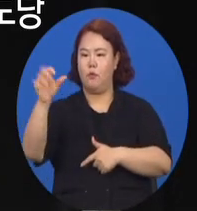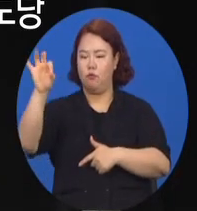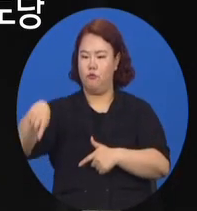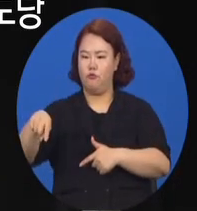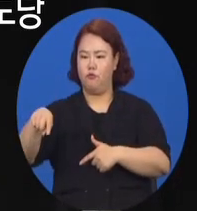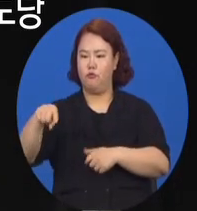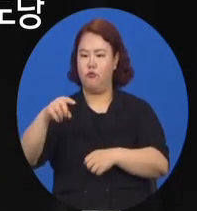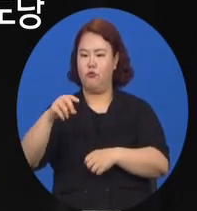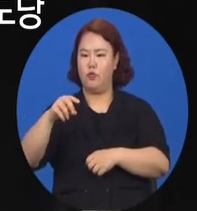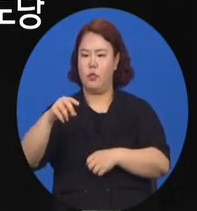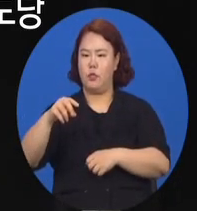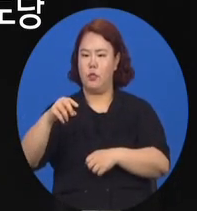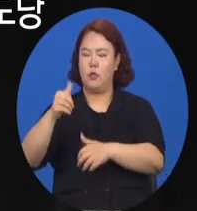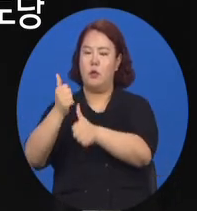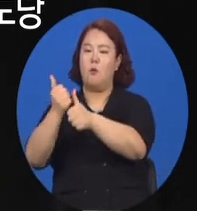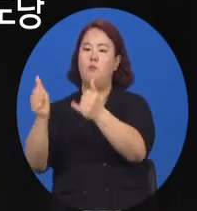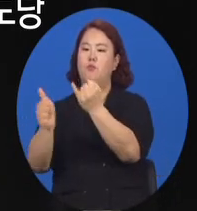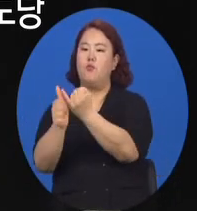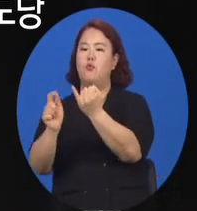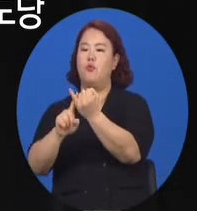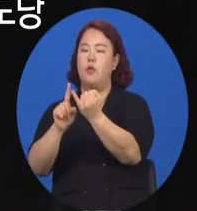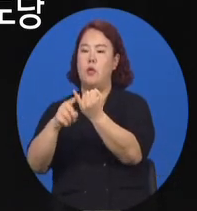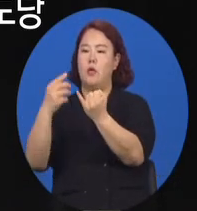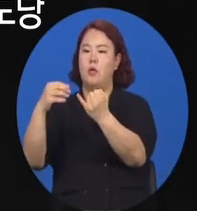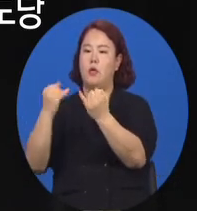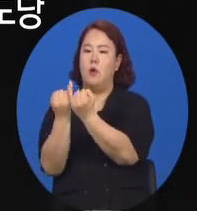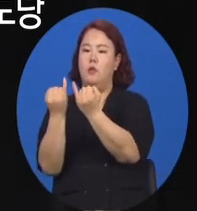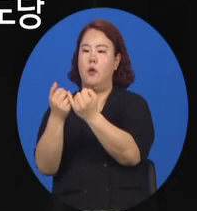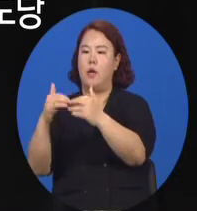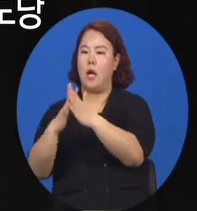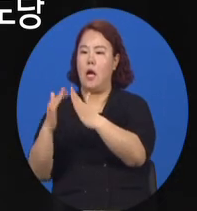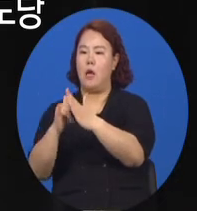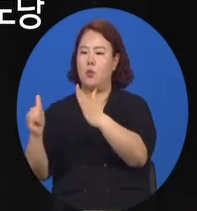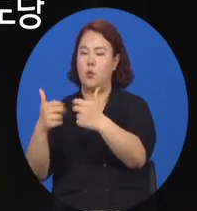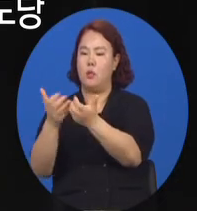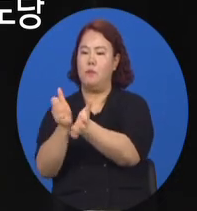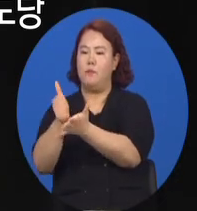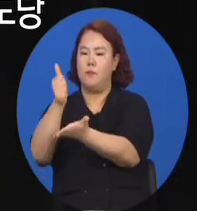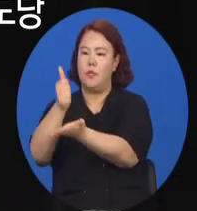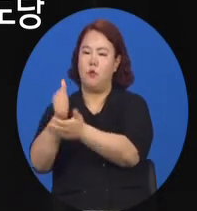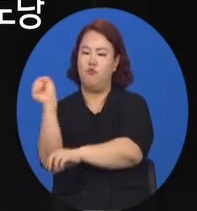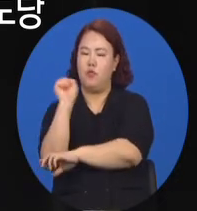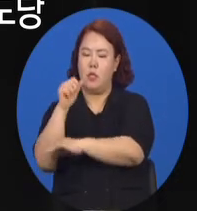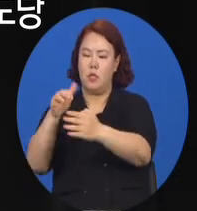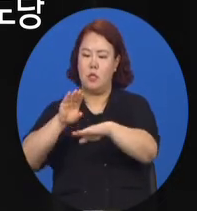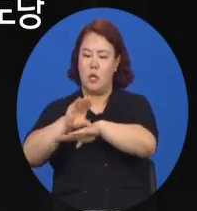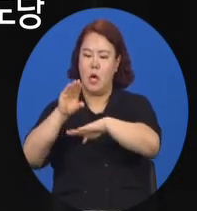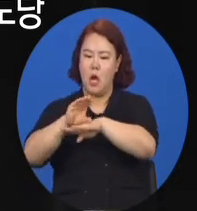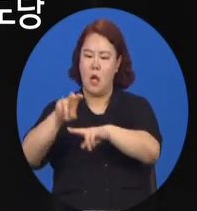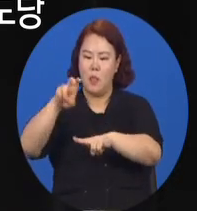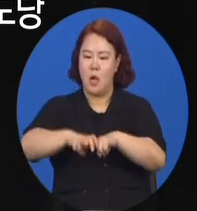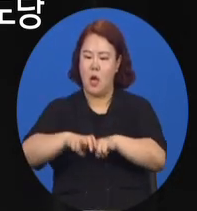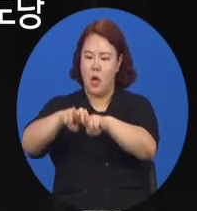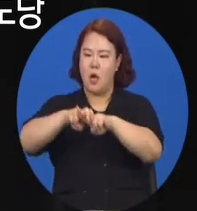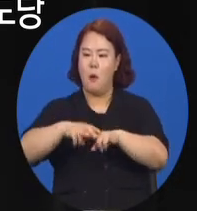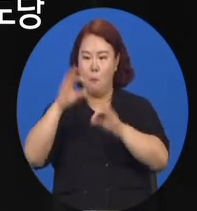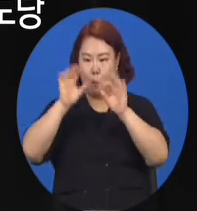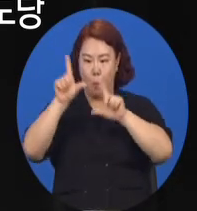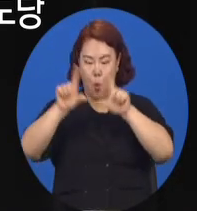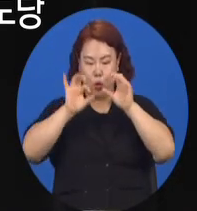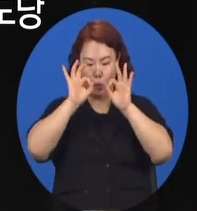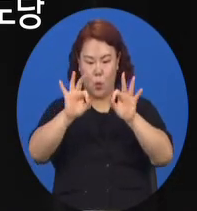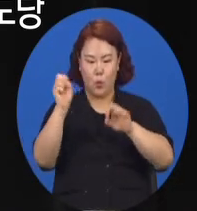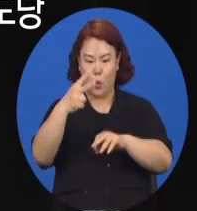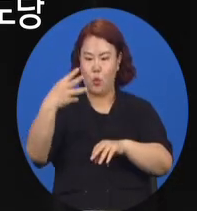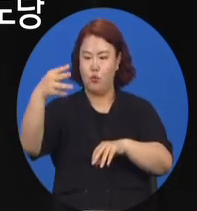여성가족 팀장께서 운전하는 차를 타고 다니는 걸 보고 또 유한호 군수께서 새벽에